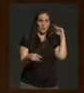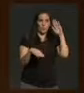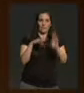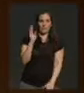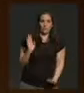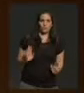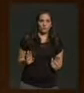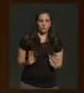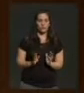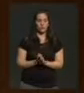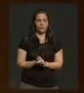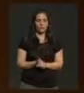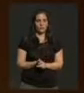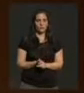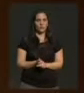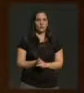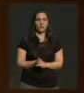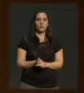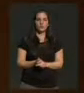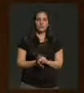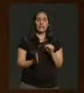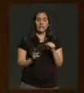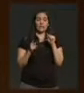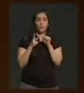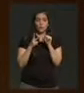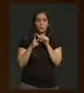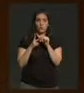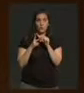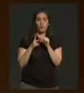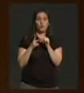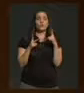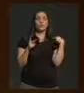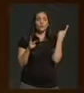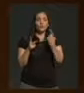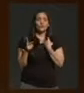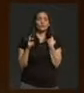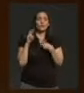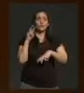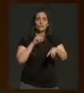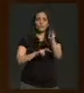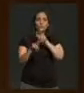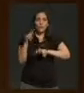Puntu honetan, arrobia eta oreka ekonomikoa lantzen dituen klua beharko genuke.